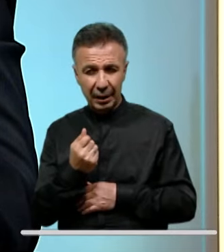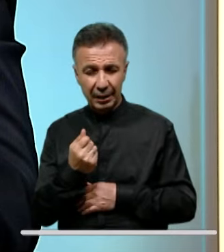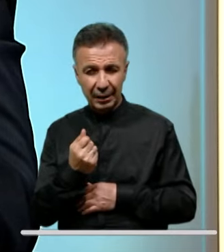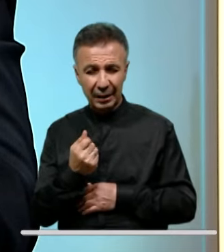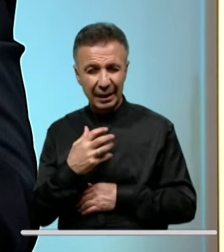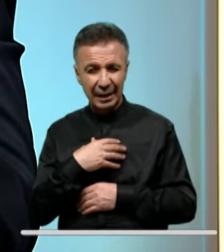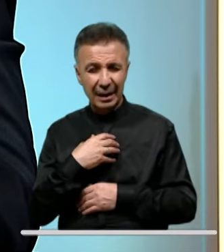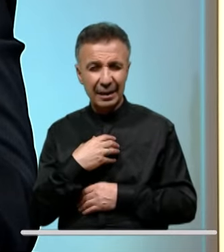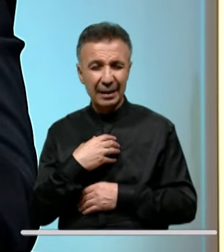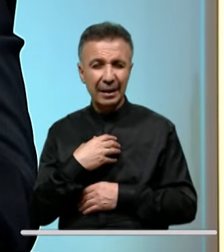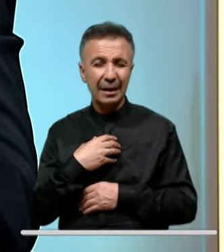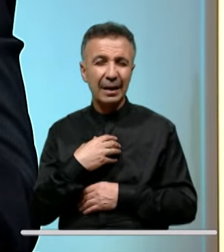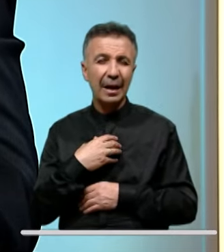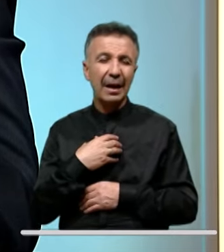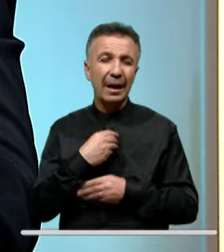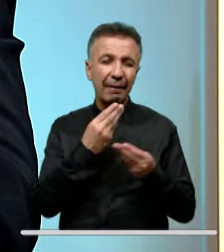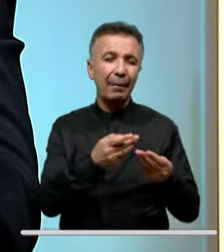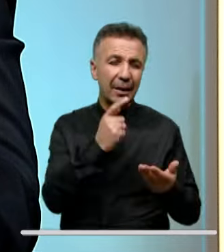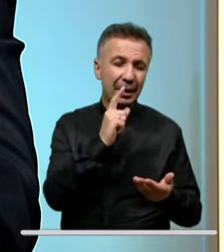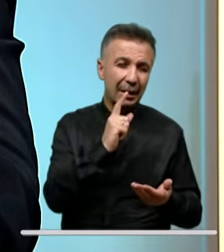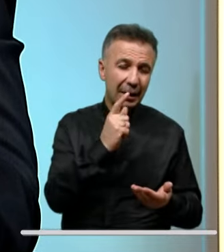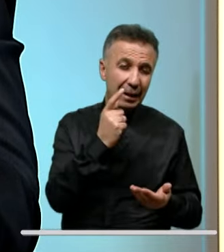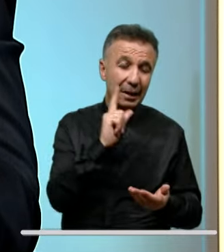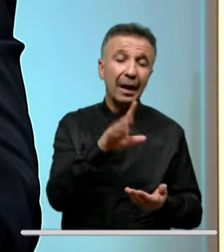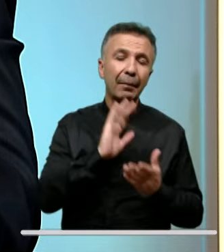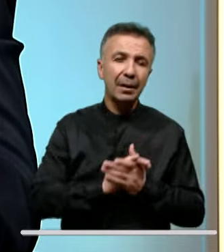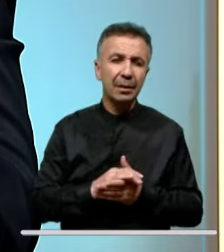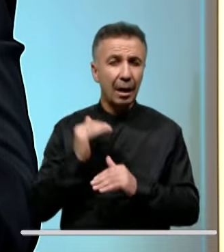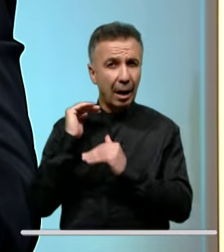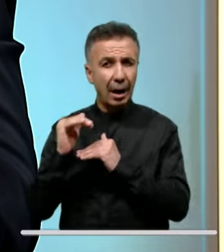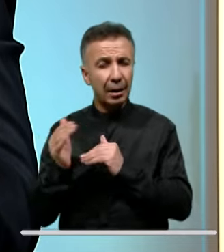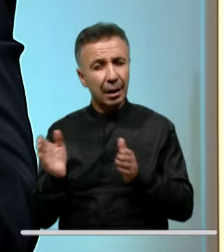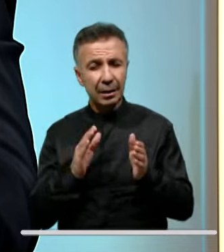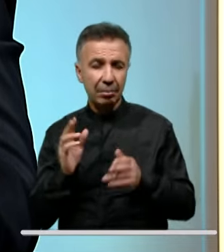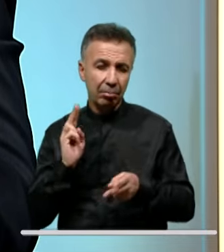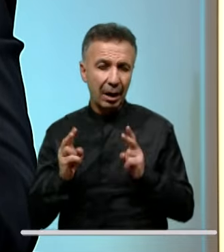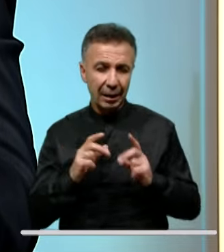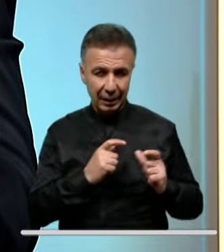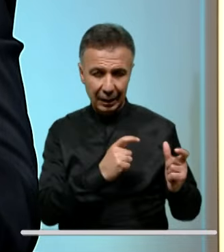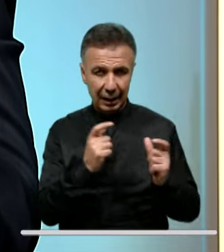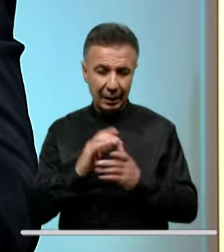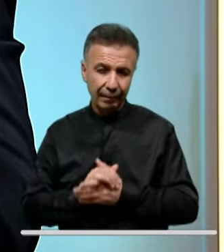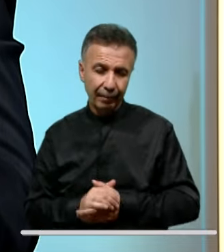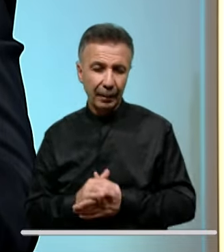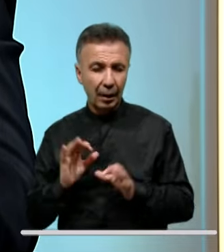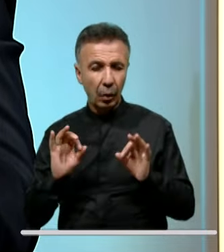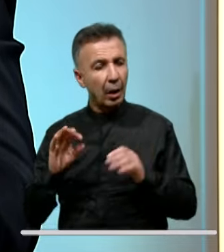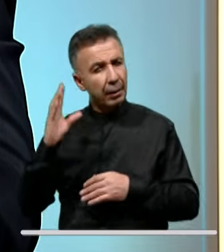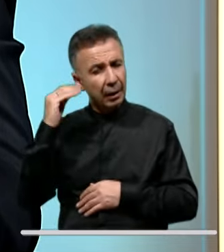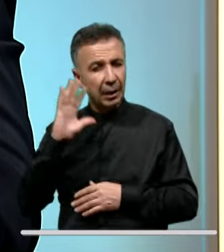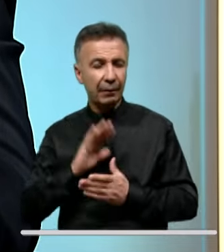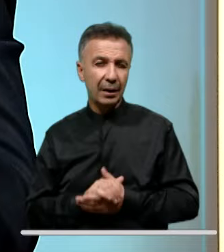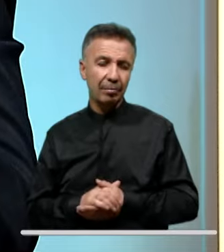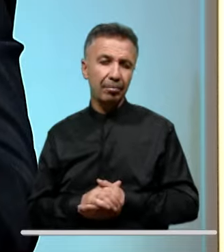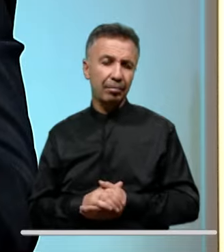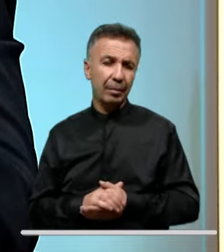vermesi gerekmez halk arasında bazı kesimlerde Eee şöyle bir anlayış var yani